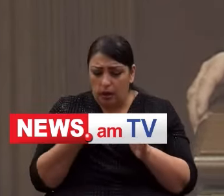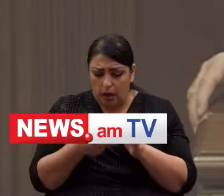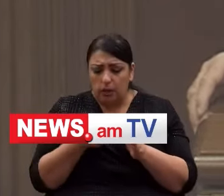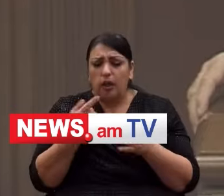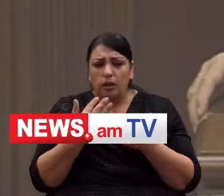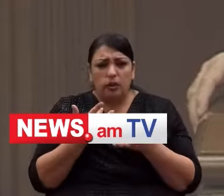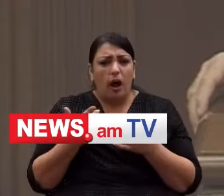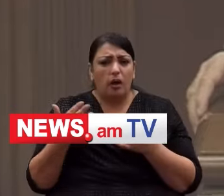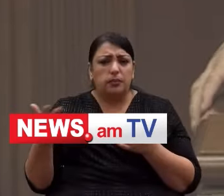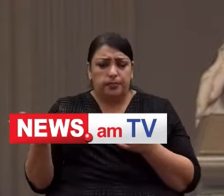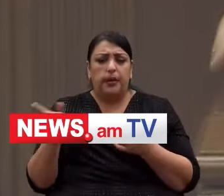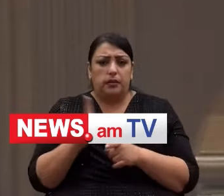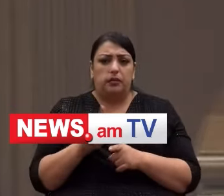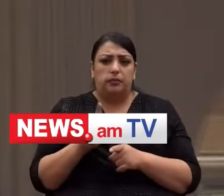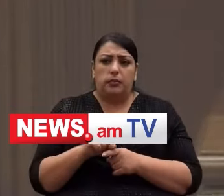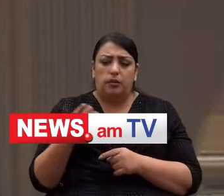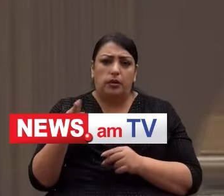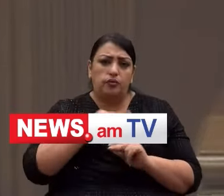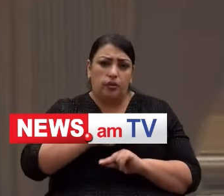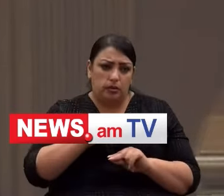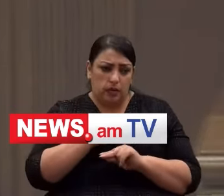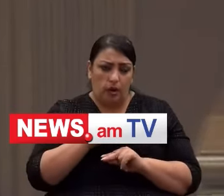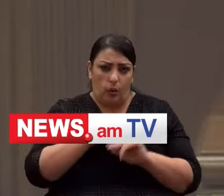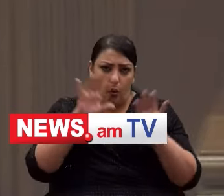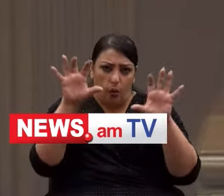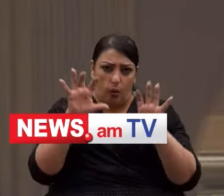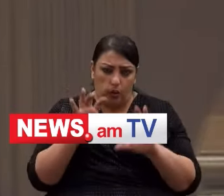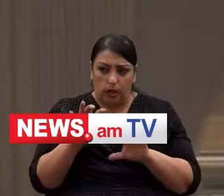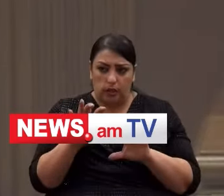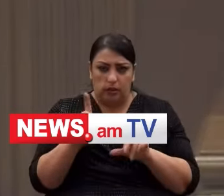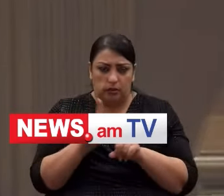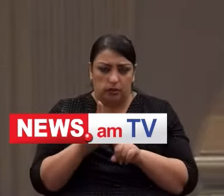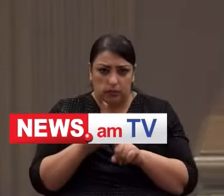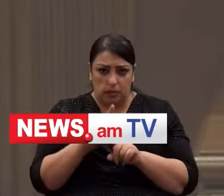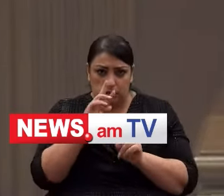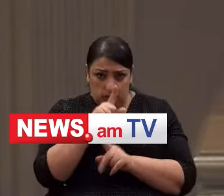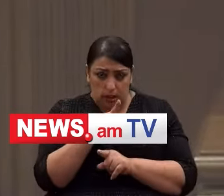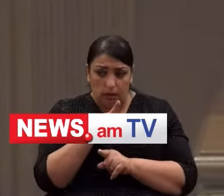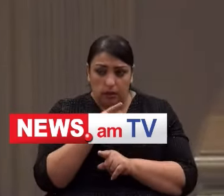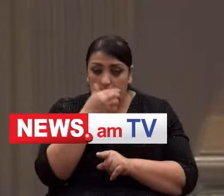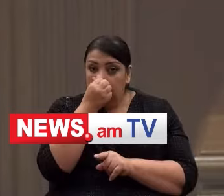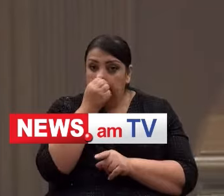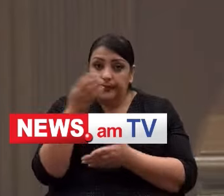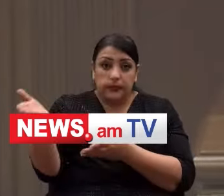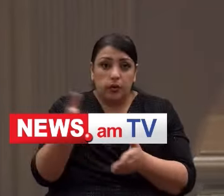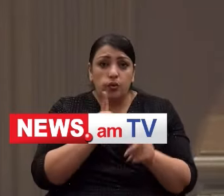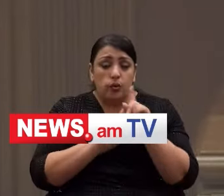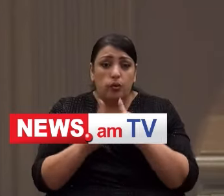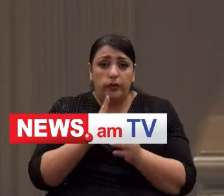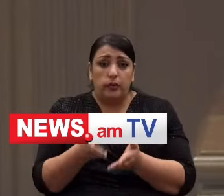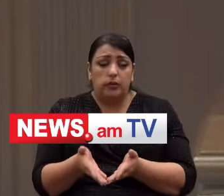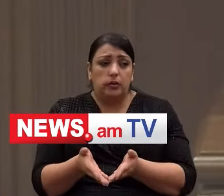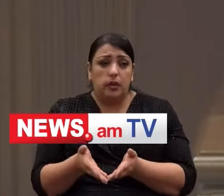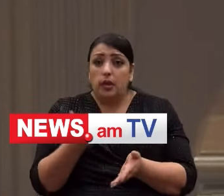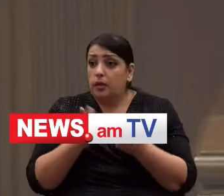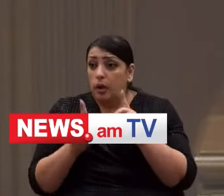նմանատիպ ծառայությունները, որոնք տեսնում են օրենքի բաց, որ խանգարում է իրենց աշխատել, թողան խորհրդարան։ Եթե չեն գալիս խորհրդարան,